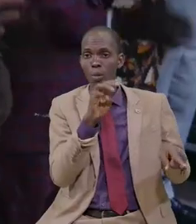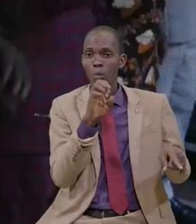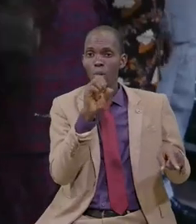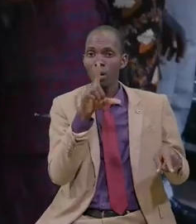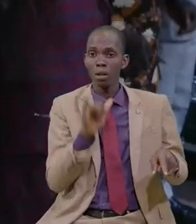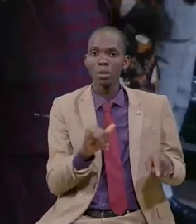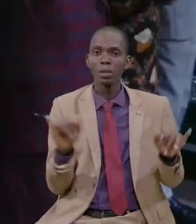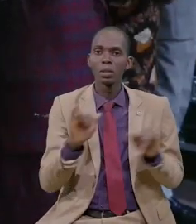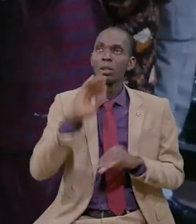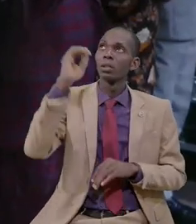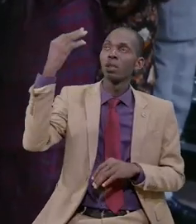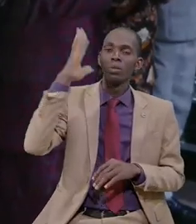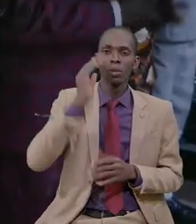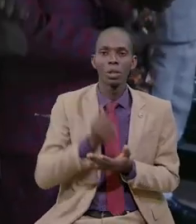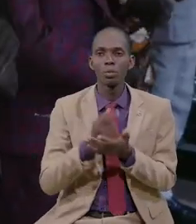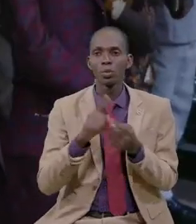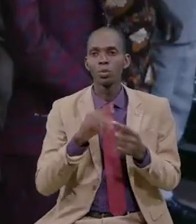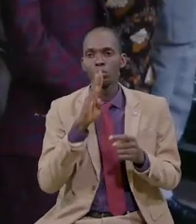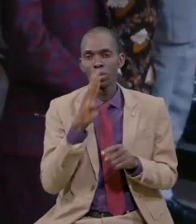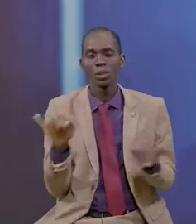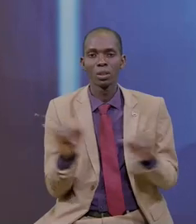de Jésus.